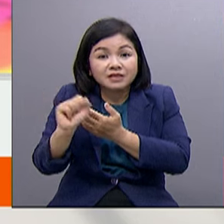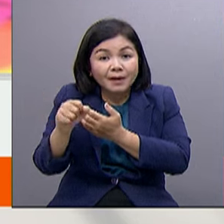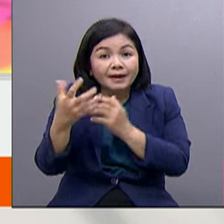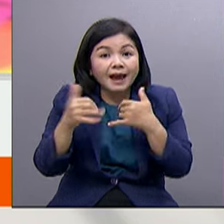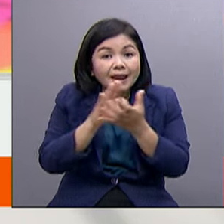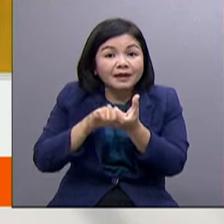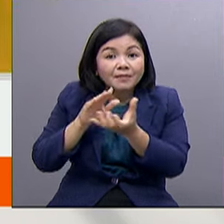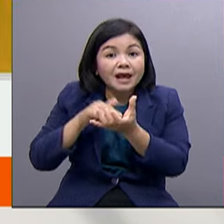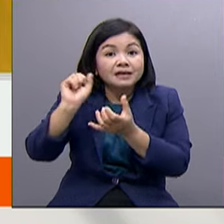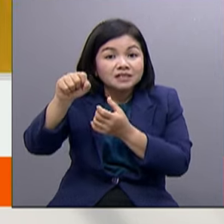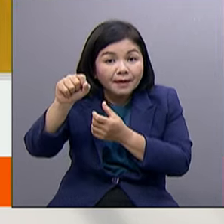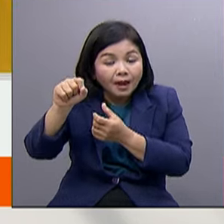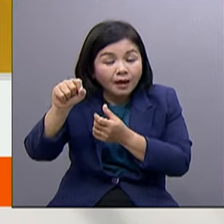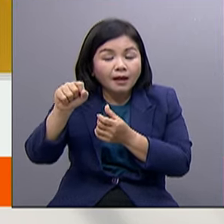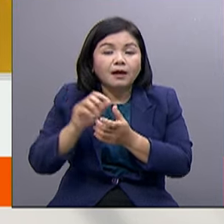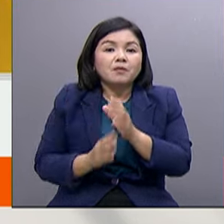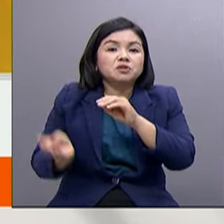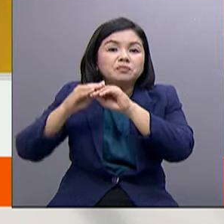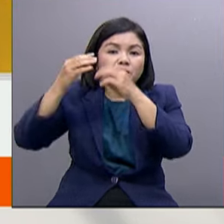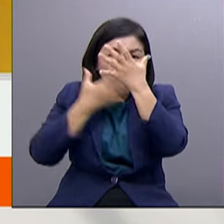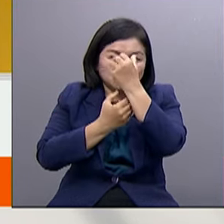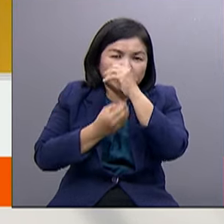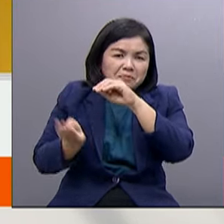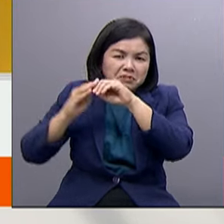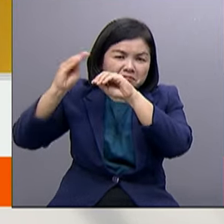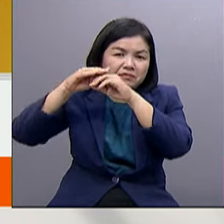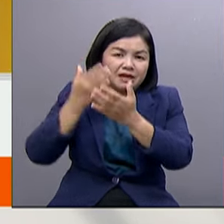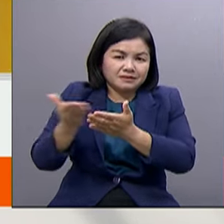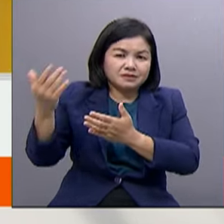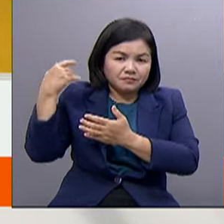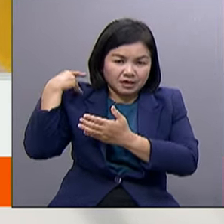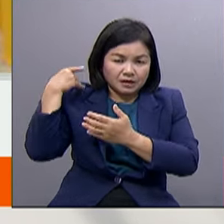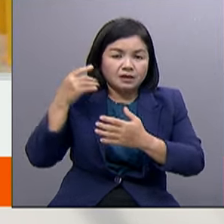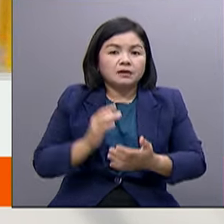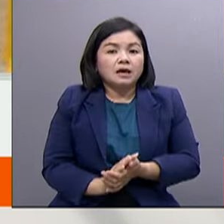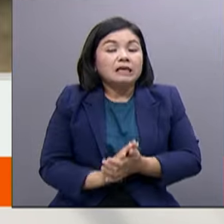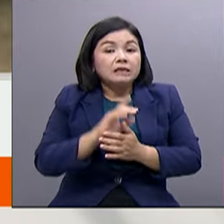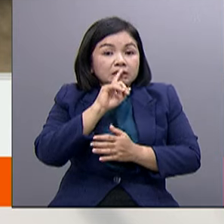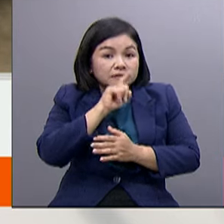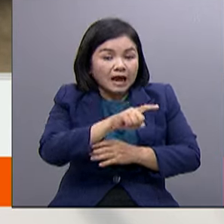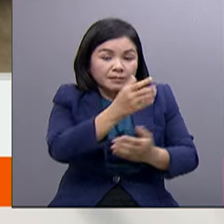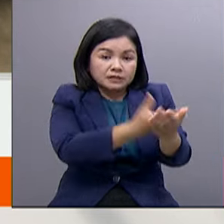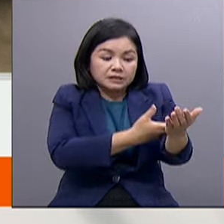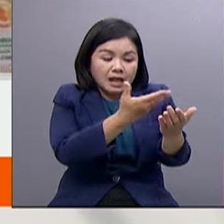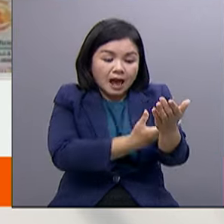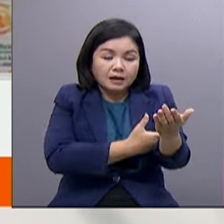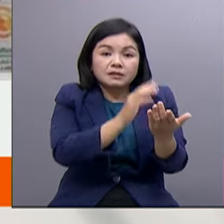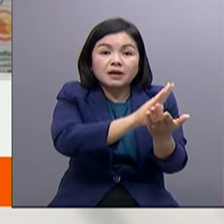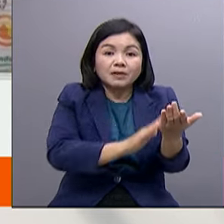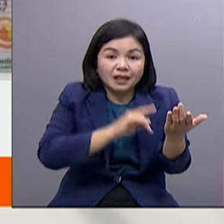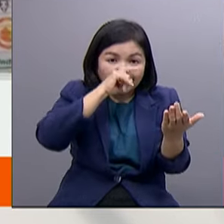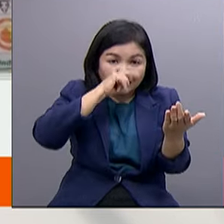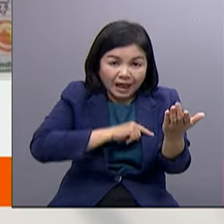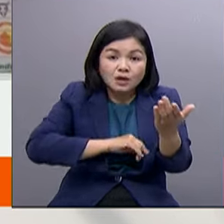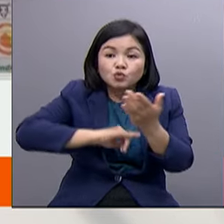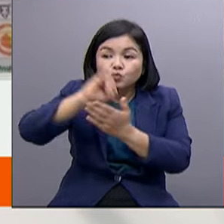แน่นอนว่าจะทำให้คนเล่นมากขึ้น แต่ทีนี้เนี่ยตอนนี้ผลิตภัณฑ์ที่เกี่ยวกับสลากกินแบ่งบ้านเราเนี่ยถ้าเกิดแบบถูกกฎ